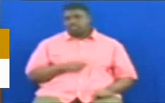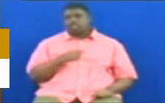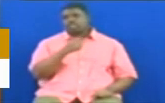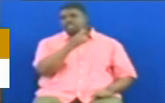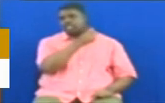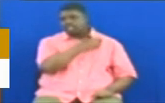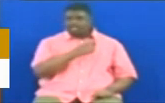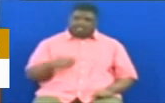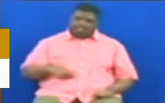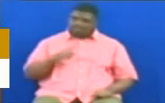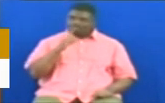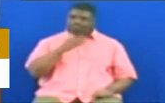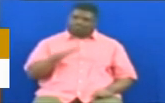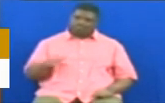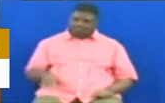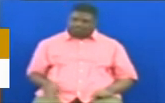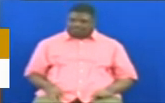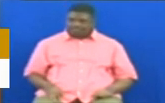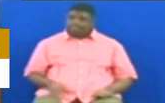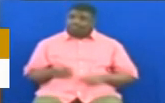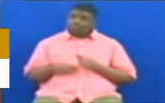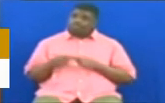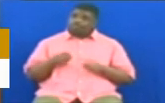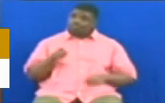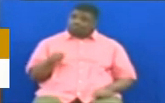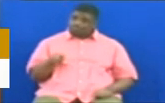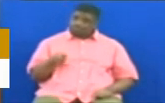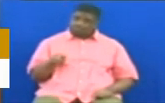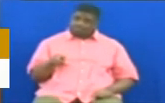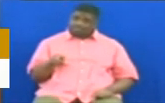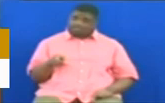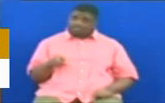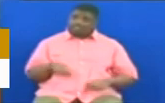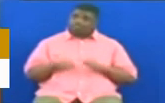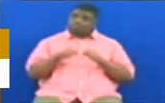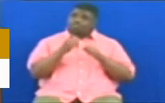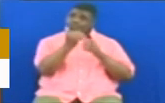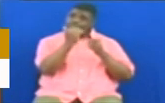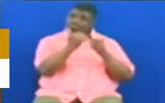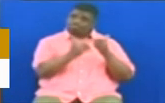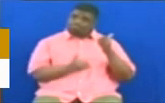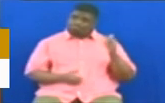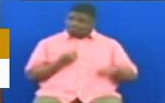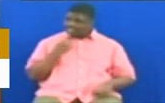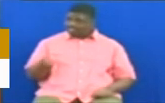Zanzibar. Na katiba hiyo inaendelea kusema huyu rais wa Zanzibar ana mamlaka gani? Imeendelea kusema.